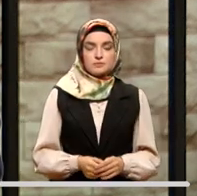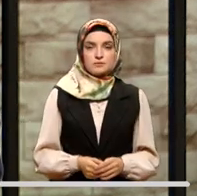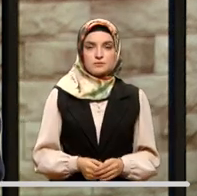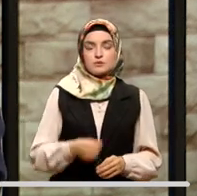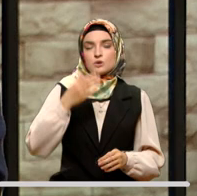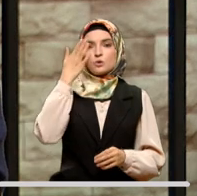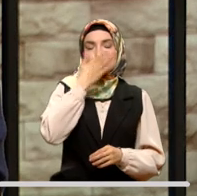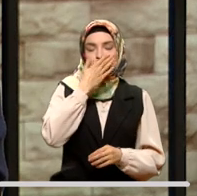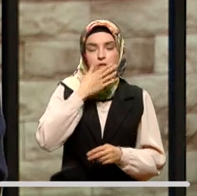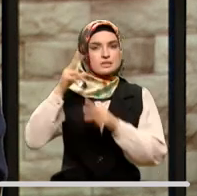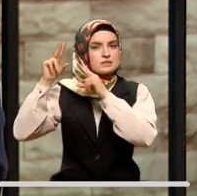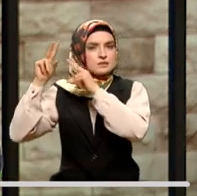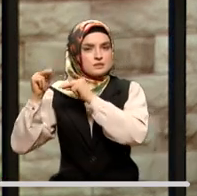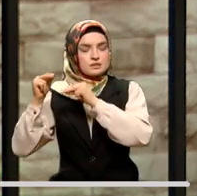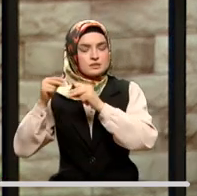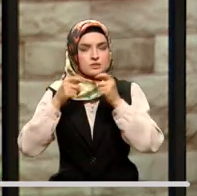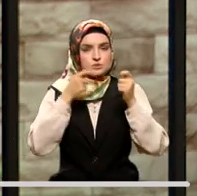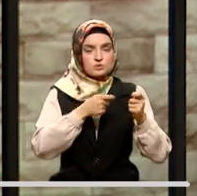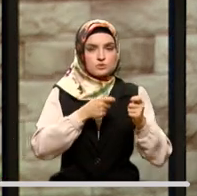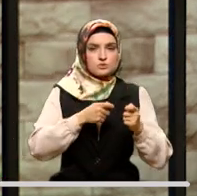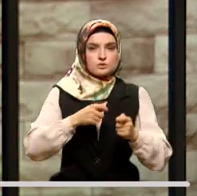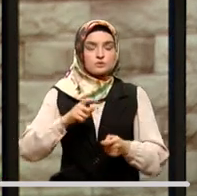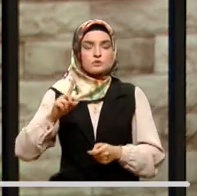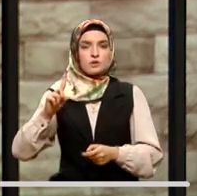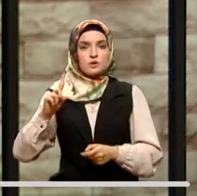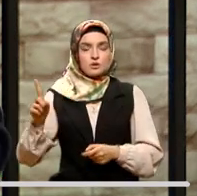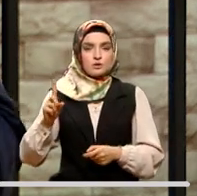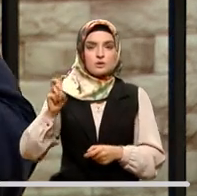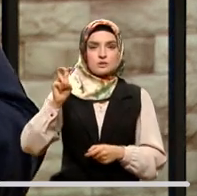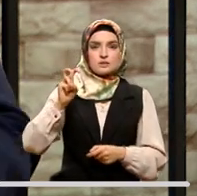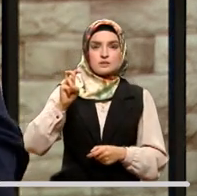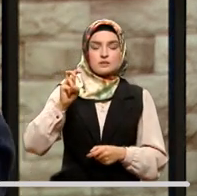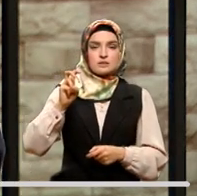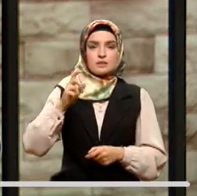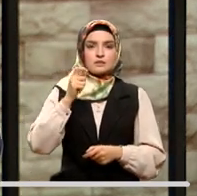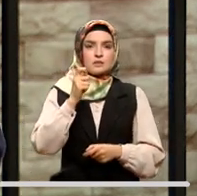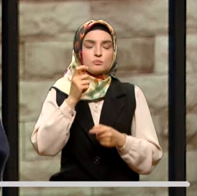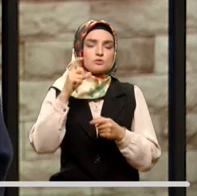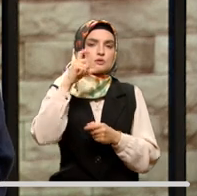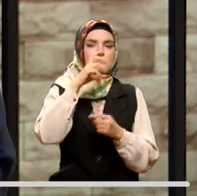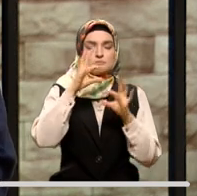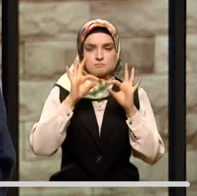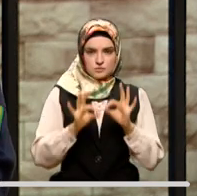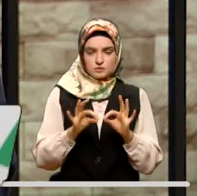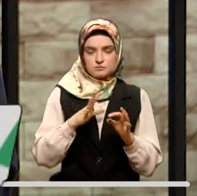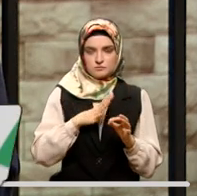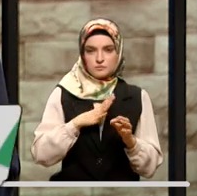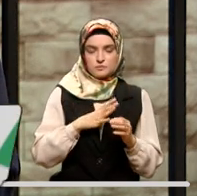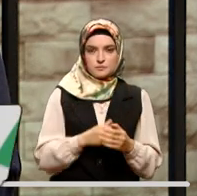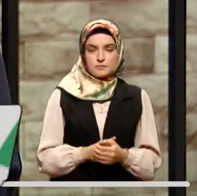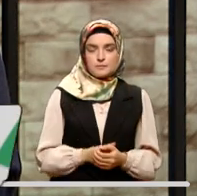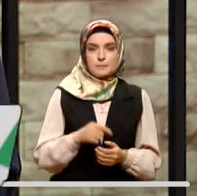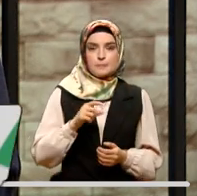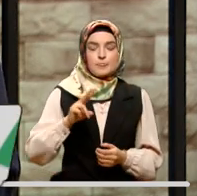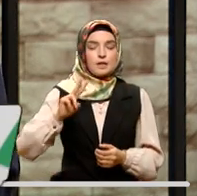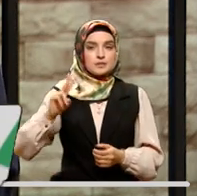Okullar da yani yatılı kursta 18 Temmuz itibariyle başlayacak. Çünkü yatılıyı tamam, bölmek Temmuz istemedik. Şimdi zaten hemen 27